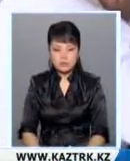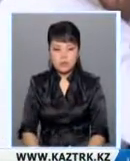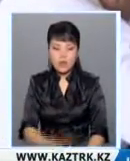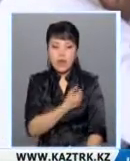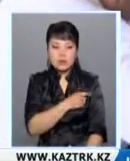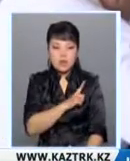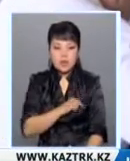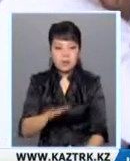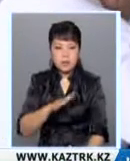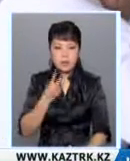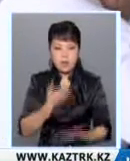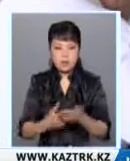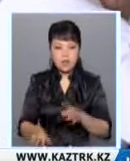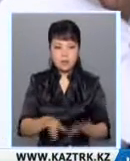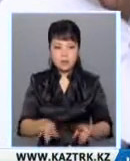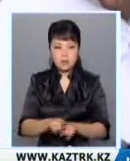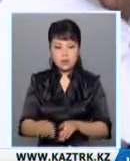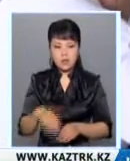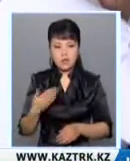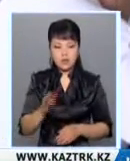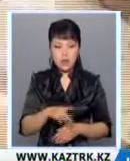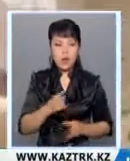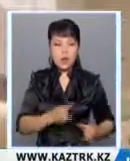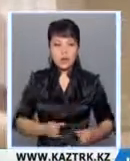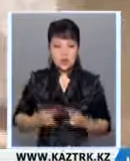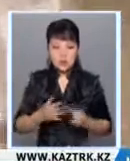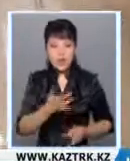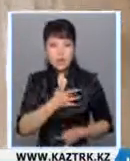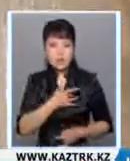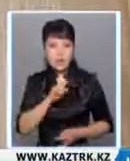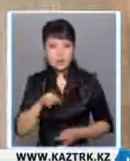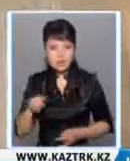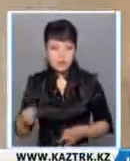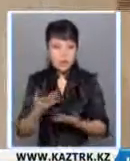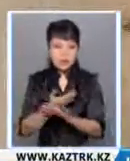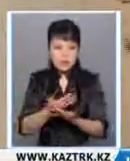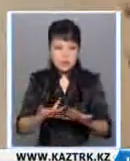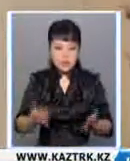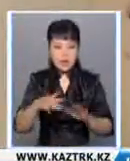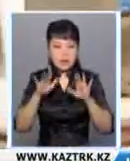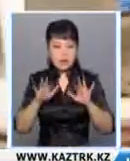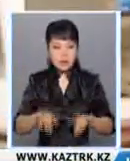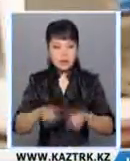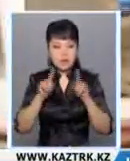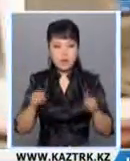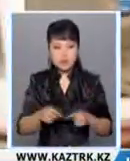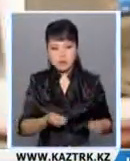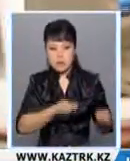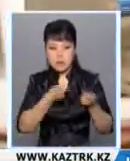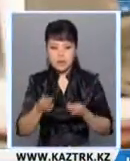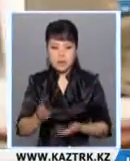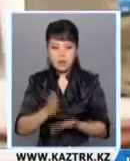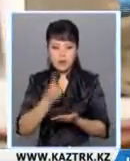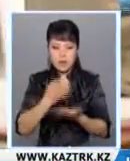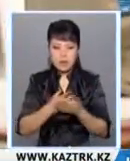Дәрігерлер медициналық бұл шараға жан-жақты әзірленген. УЗИ, ЭКГ тағы басқа соңғы үлгідегі аппараттар әкелінген. Бір күннің ішінде УЗИ